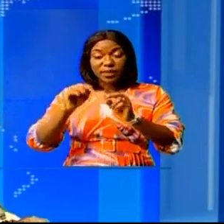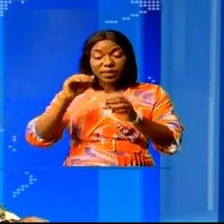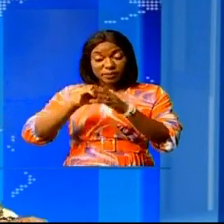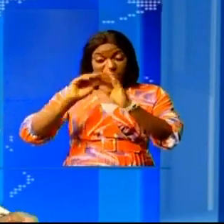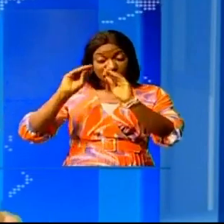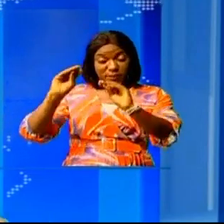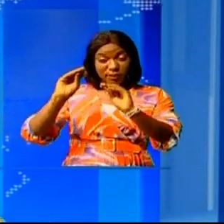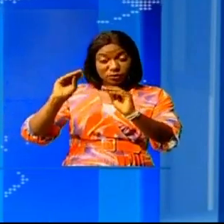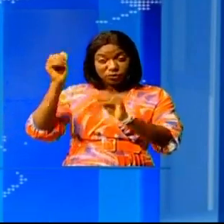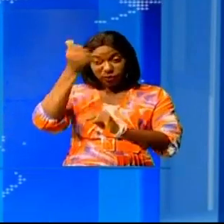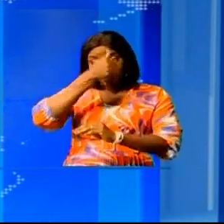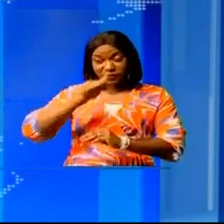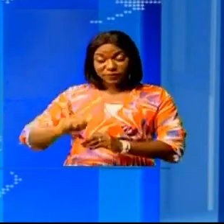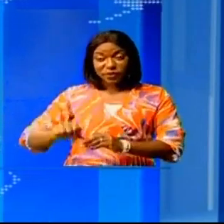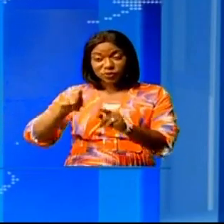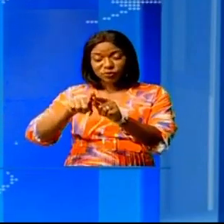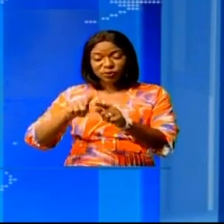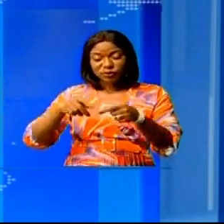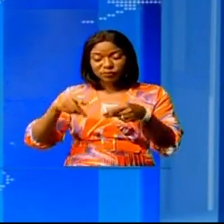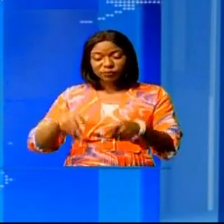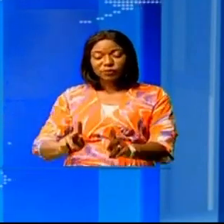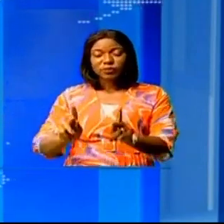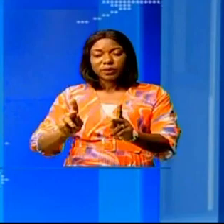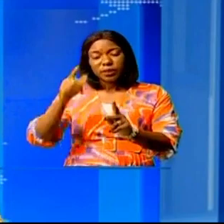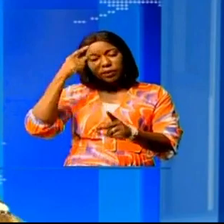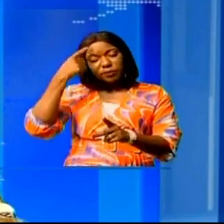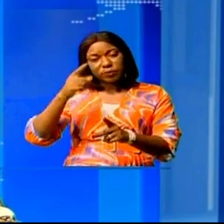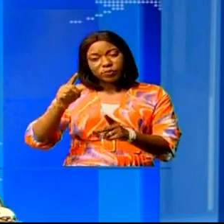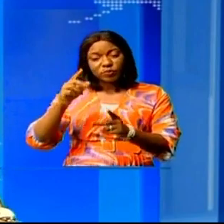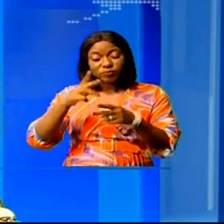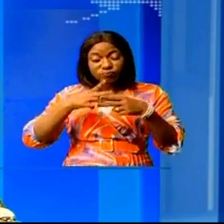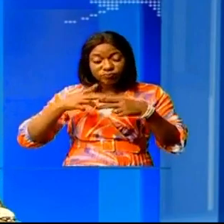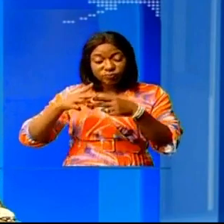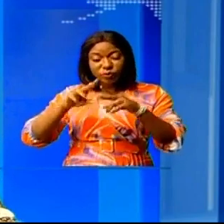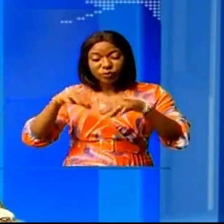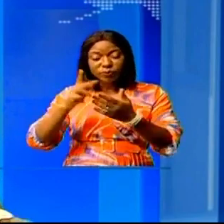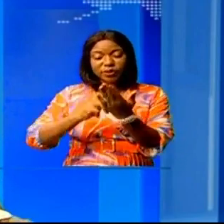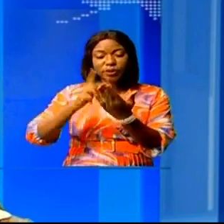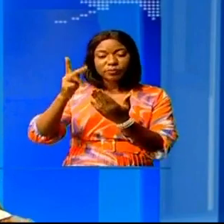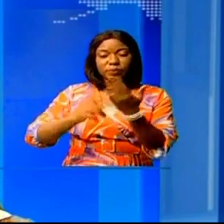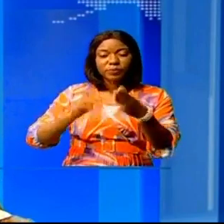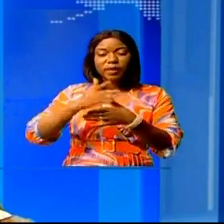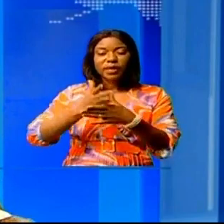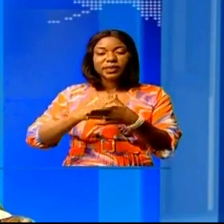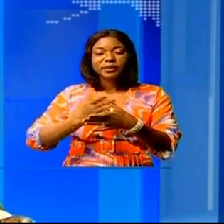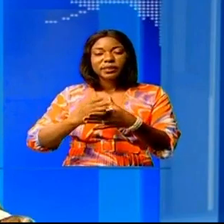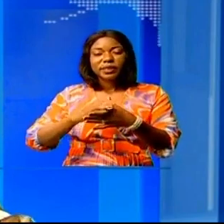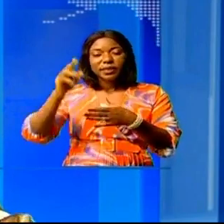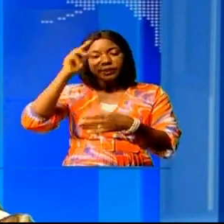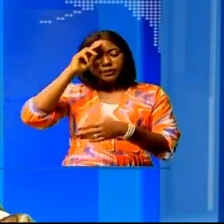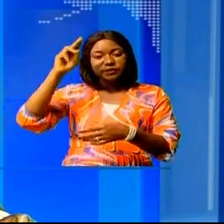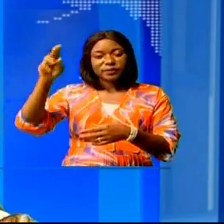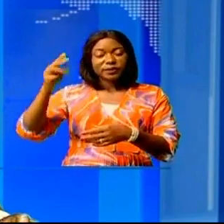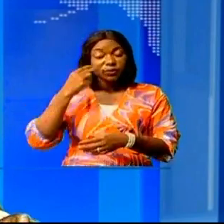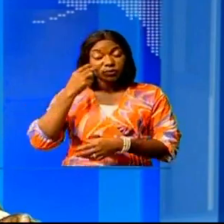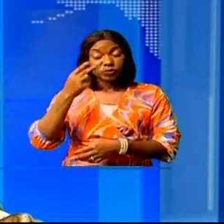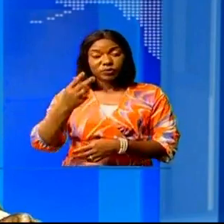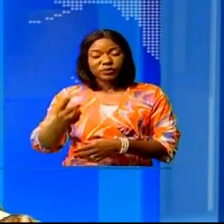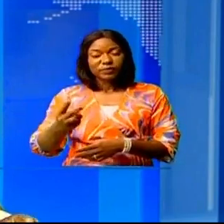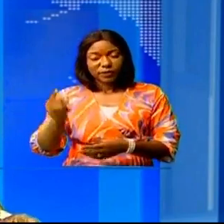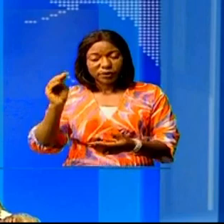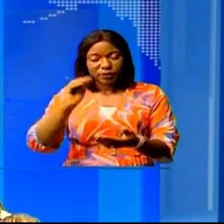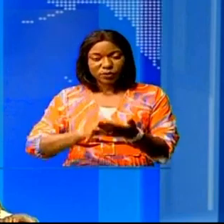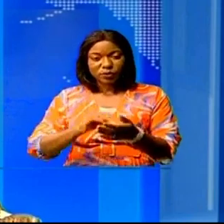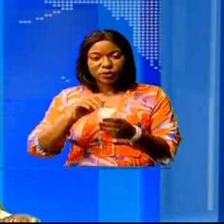Afrique et aussi une possibilité de jumelage de programmes entre les universités. Reportage encore une